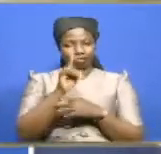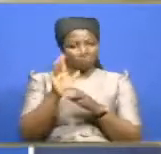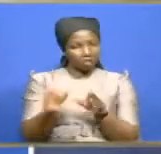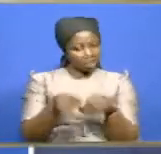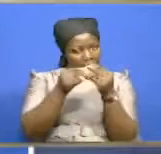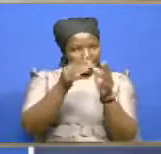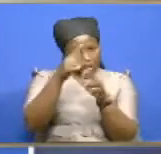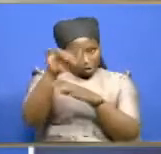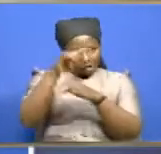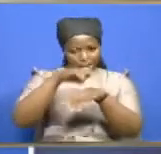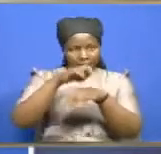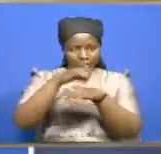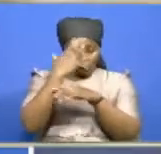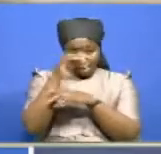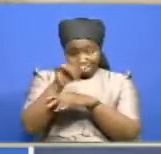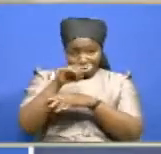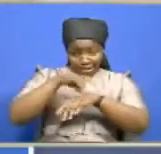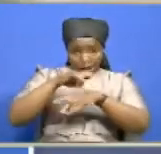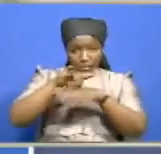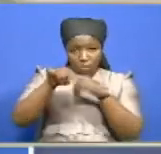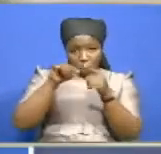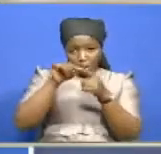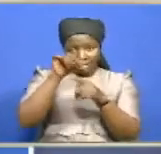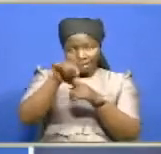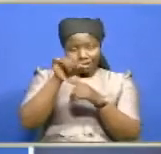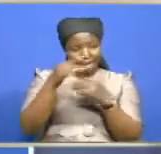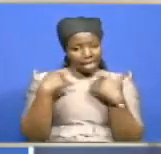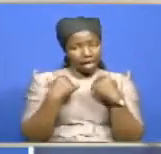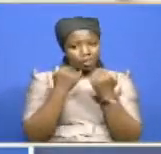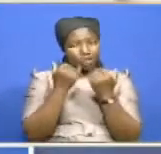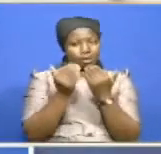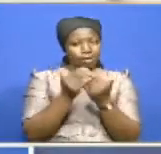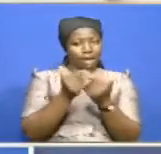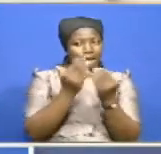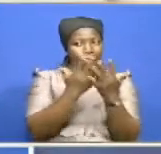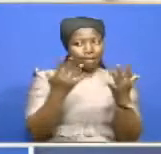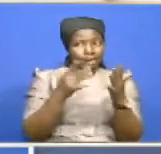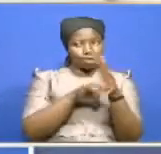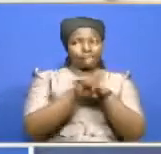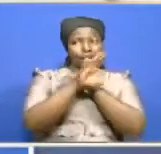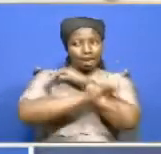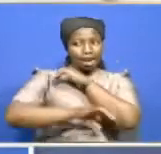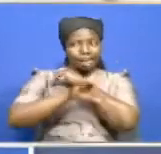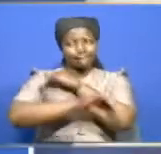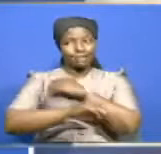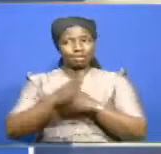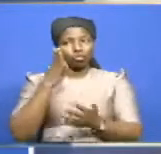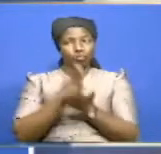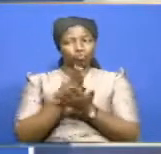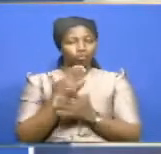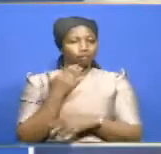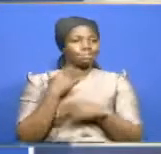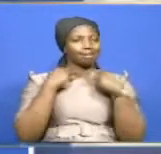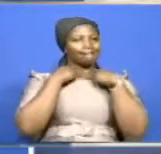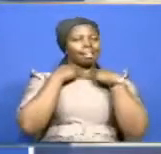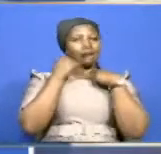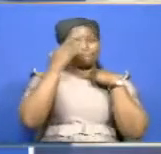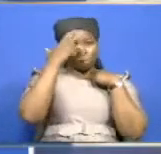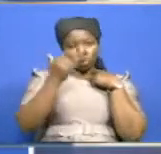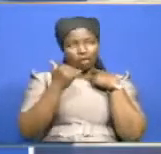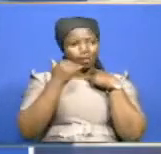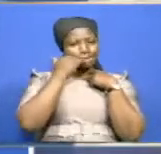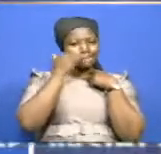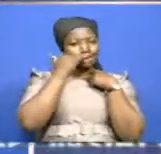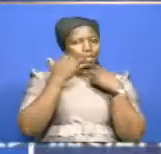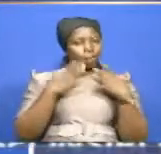mwingine, ikizingatiwa ni wakati huu ambapo vifaa vya afya kote nchini vimelemewa na wagonjwa kutokana na janga la virusi